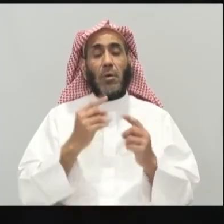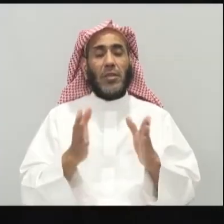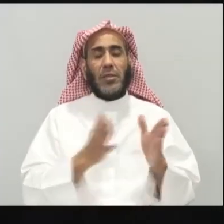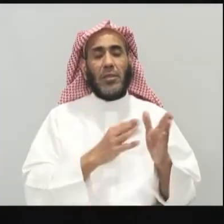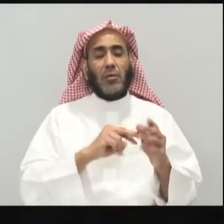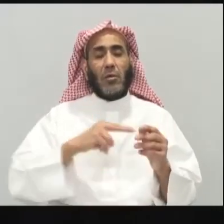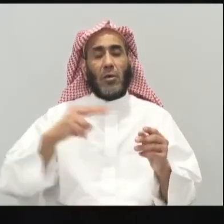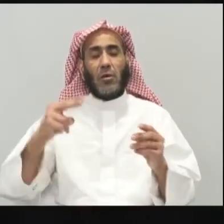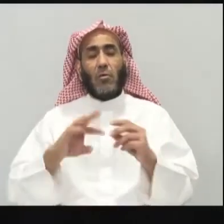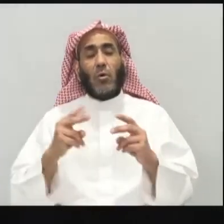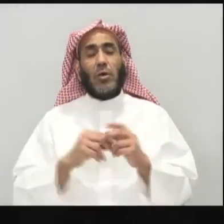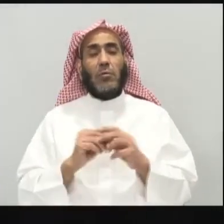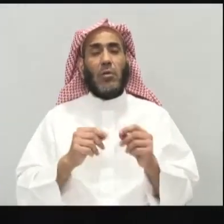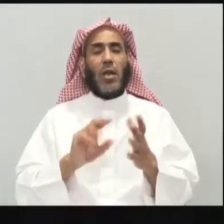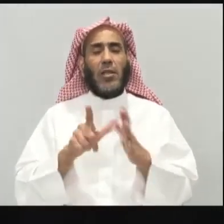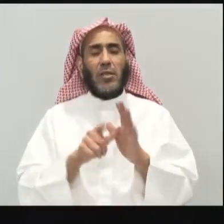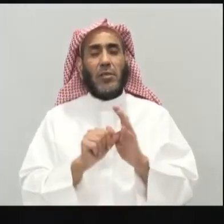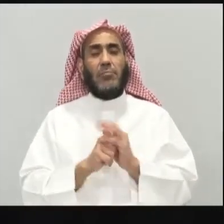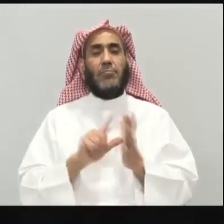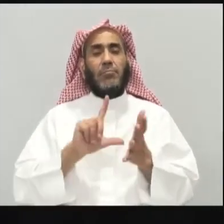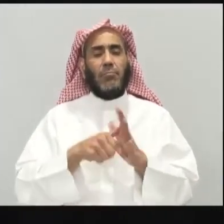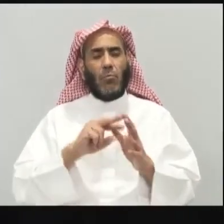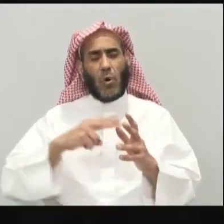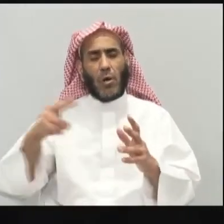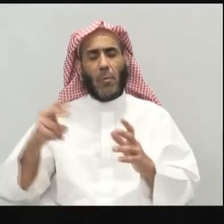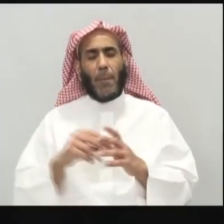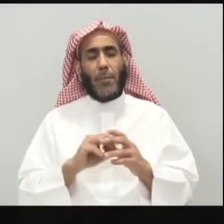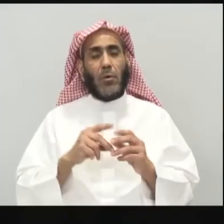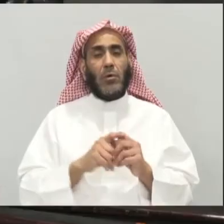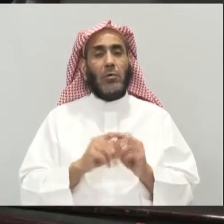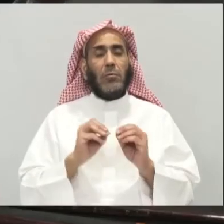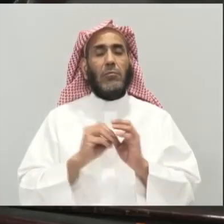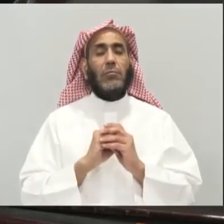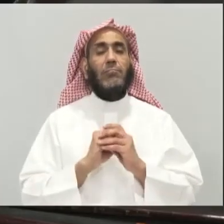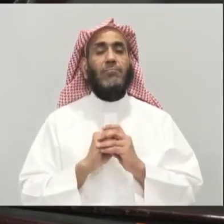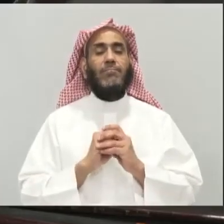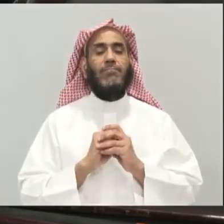وغيرها من انواع الزخارف مثل الهندسيه وغيرها من انواع الزخار